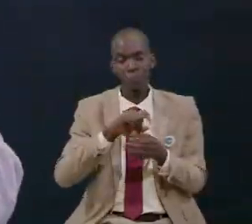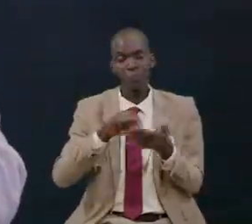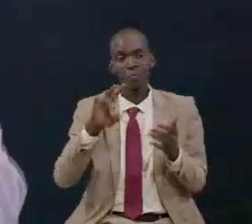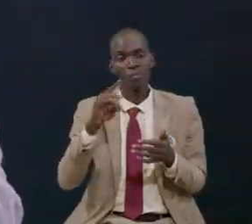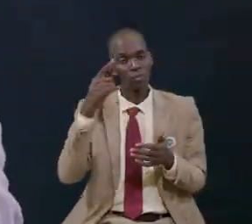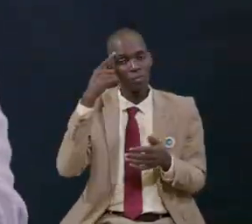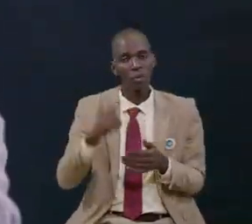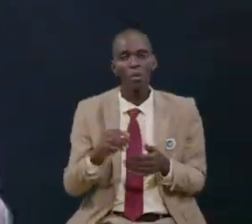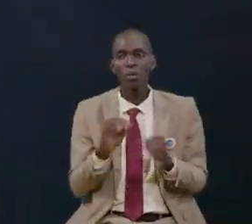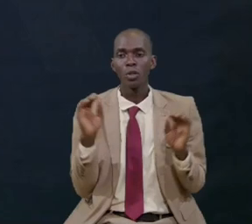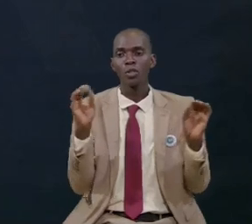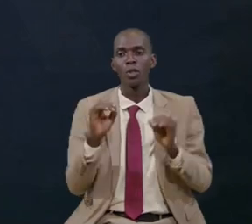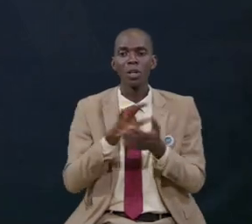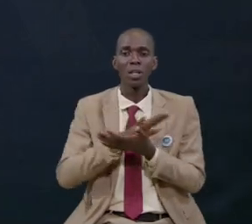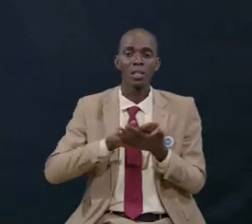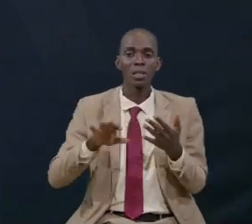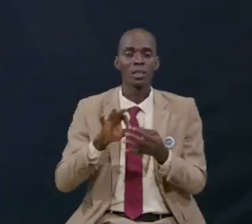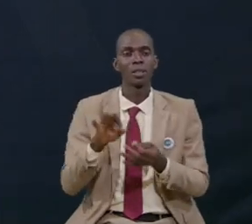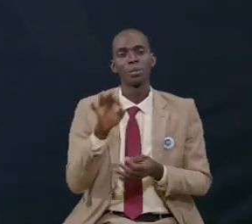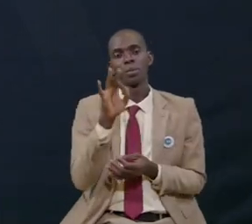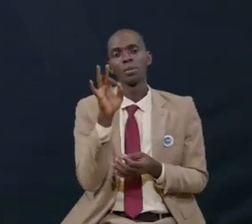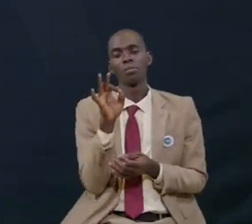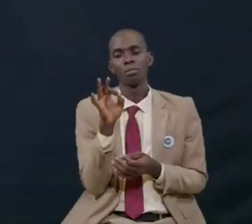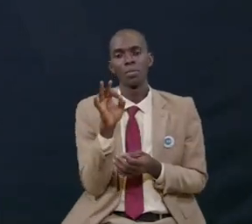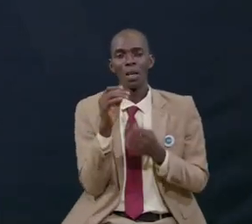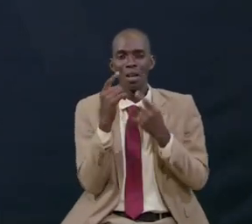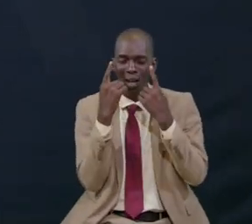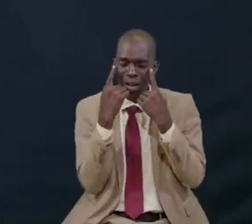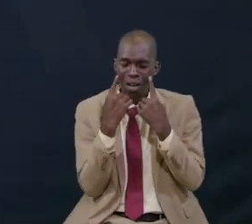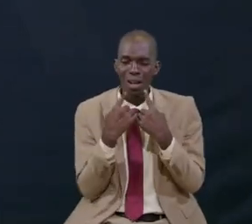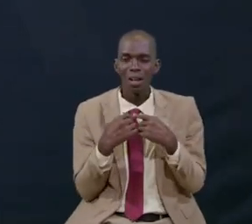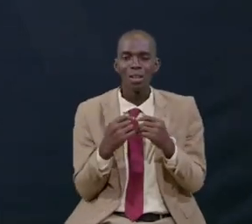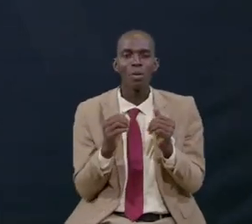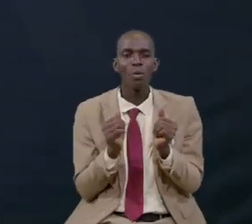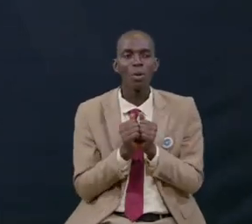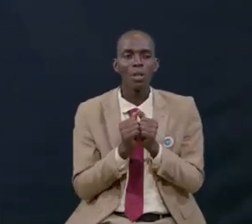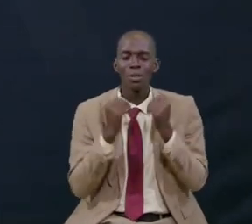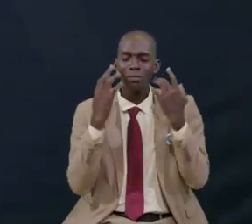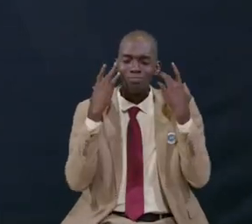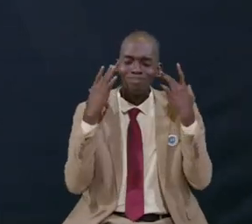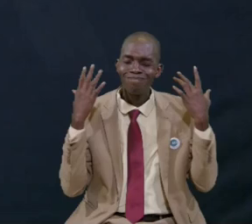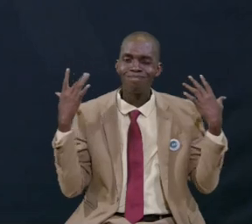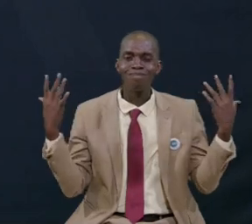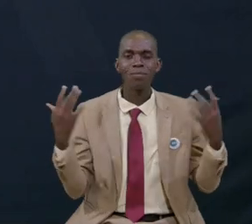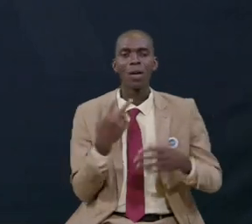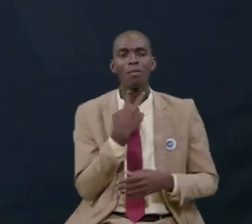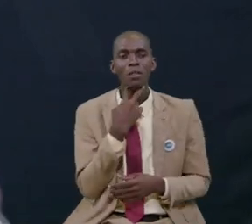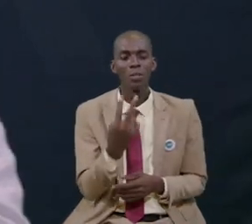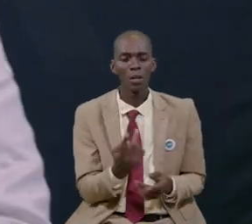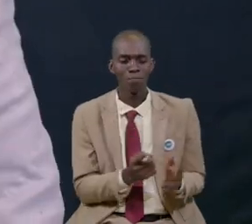des esprits impurs sortirent de plusieurs démoniaques en poussant de grands